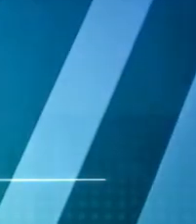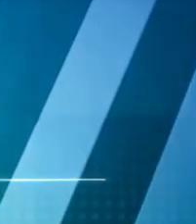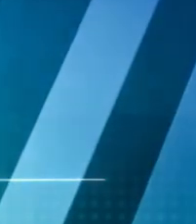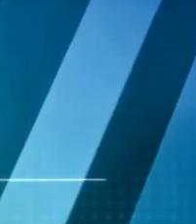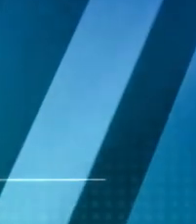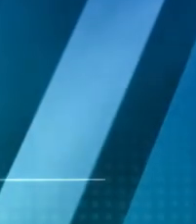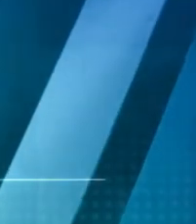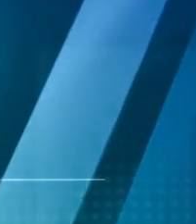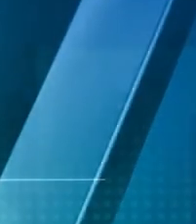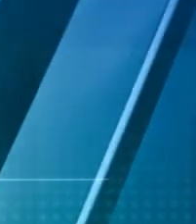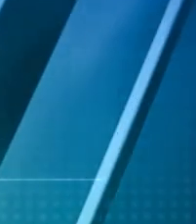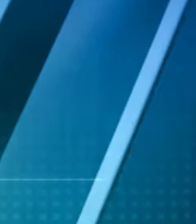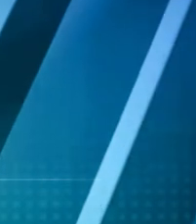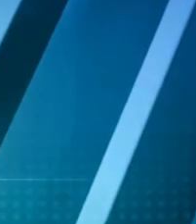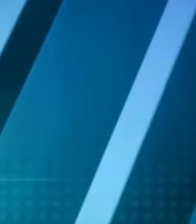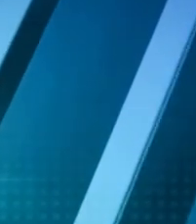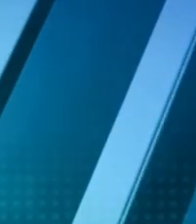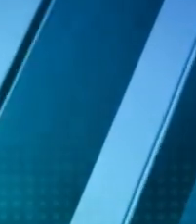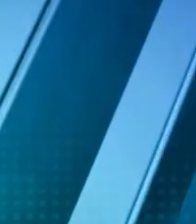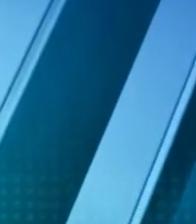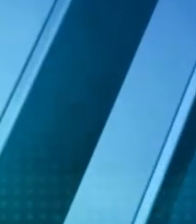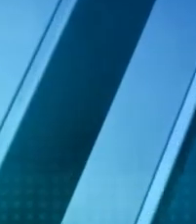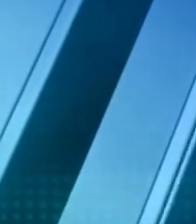МУЗЫКАЛЬНАЯ ЗАСТАВКА